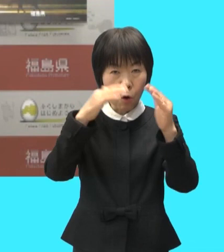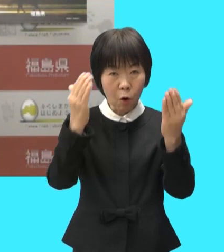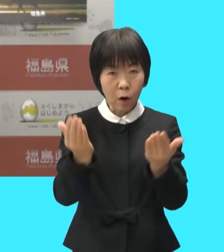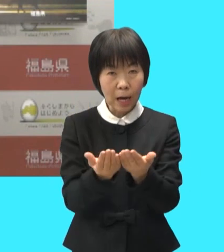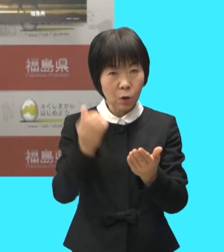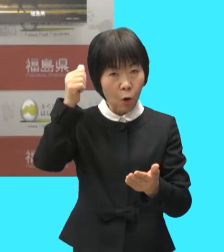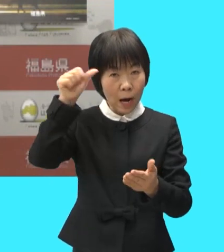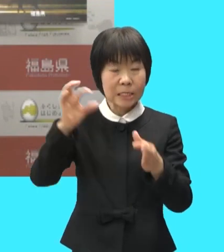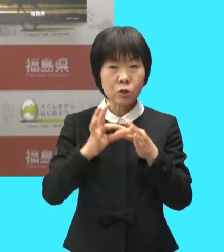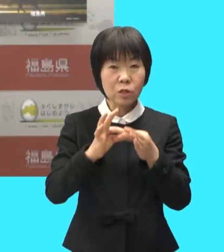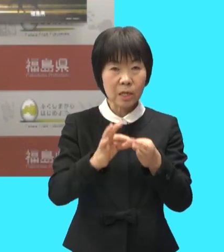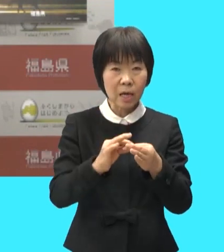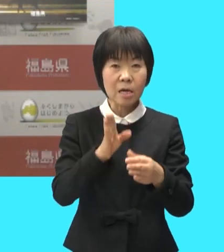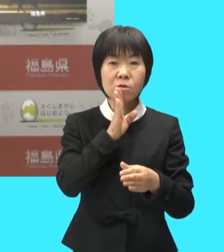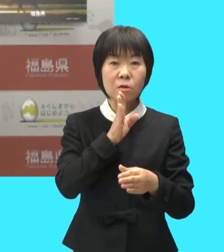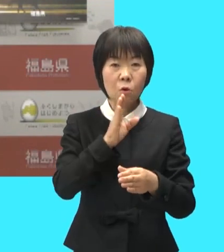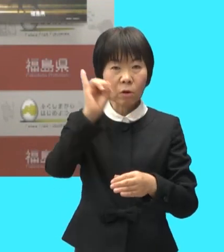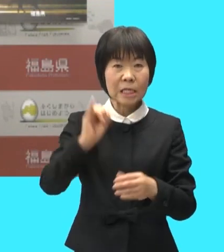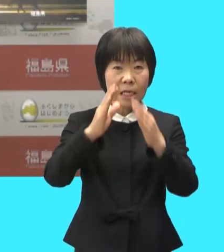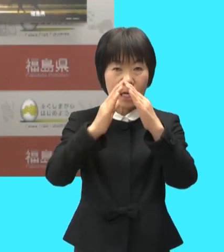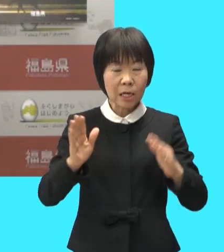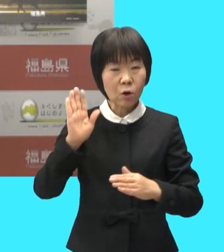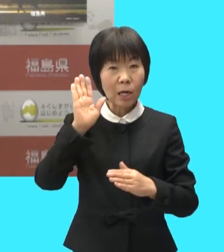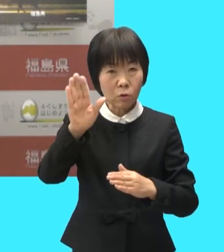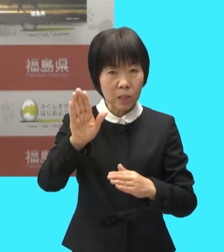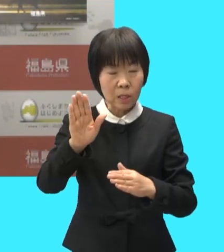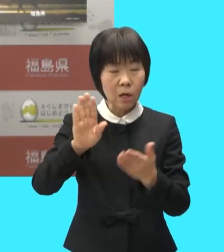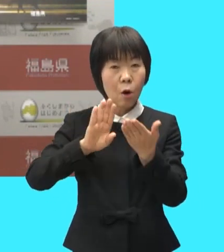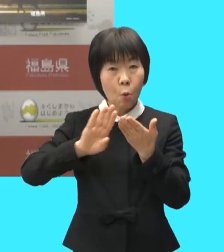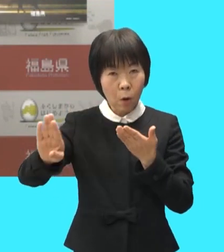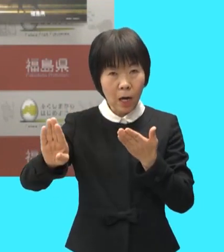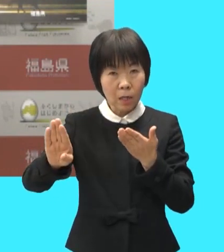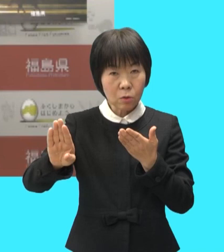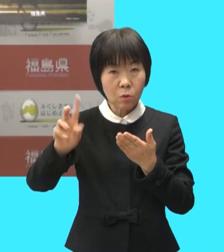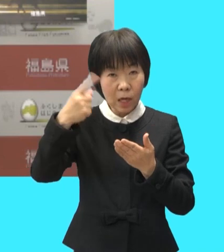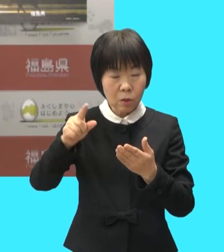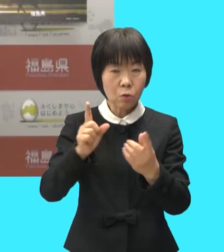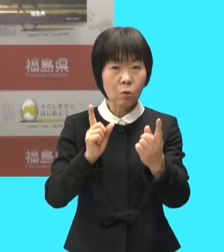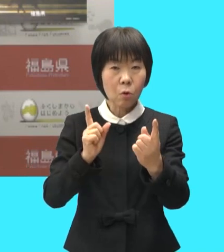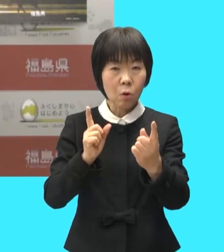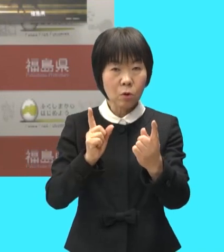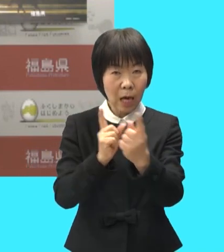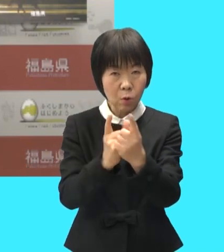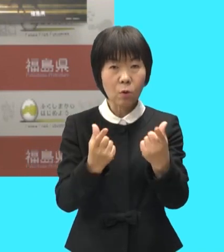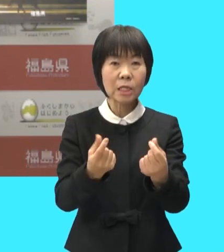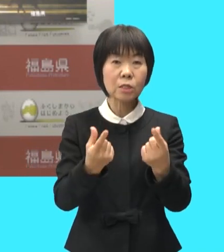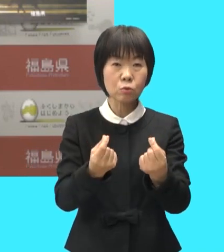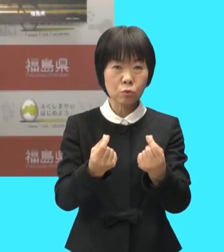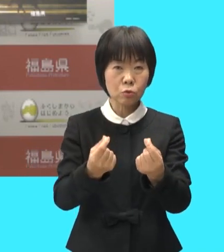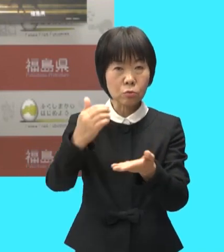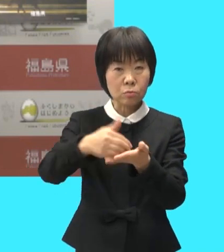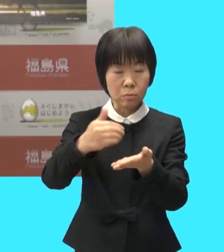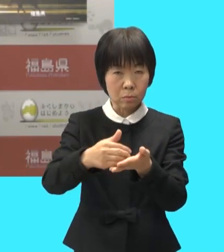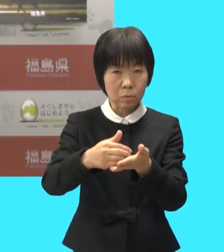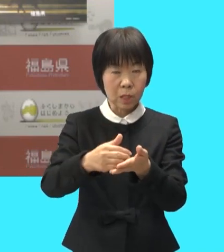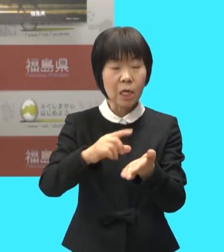その実行案の、実行委員会の後にですね、その他の都道府県と同じ対応をするという理由で、その地域名